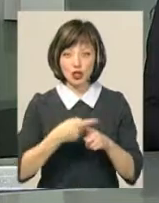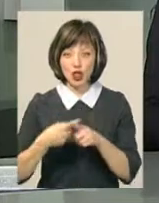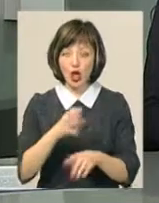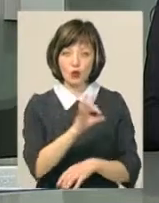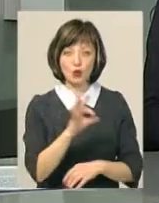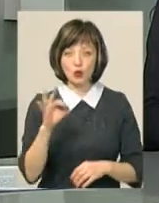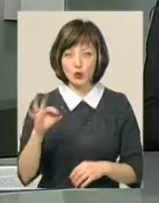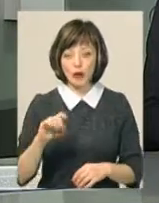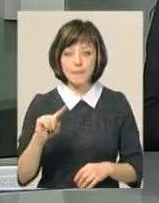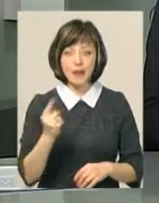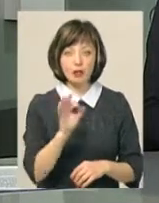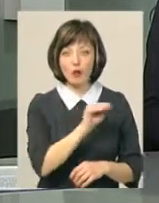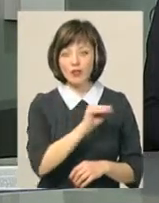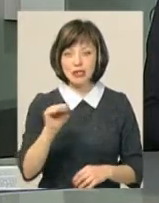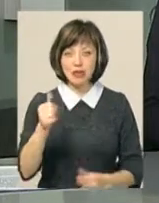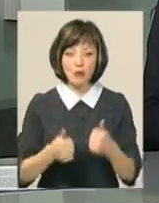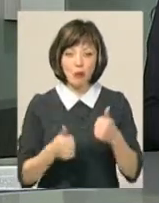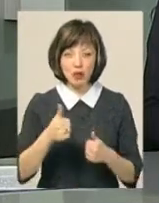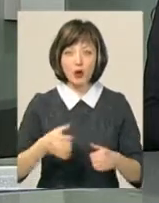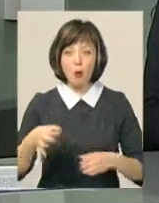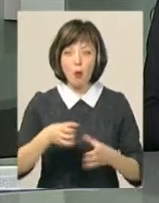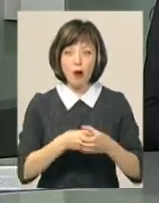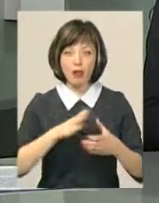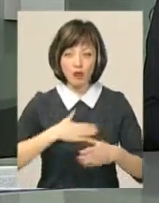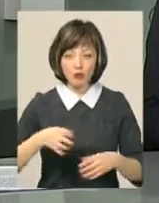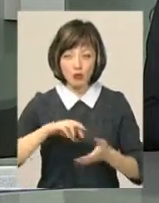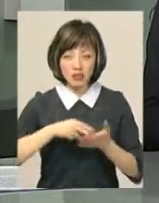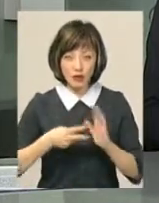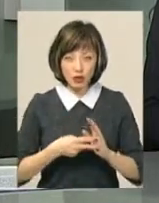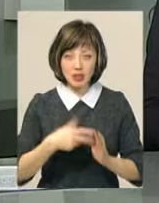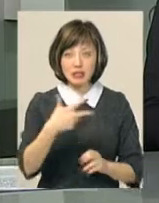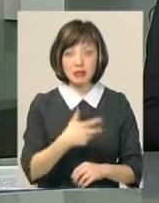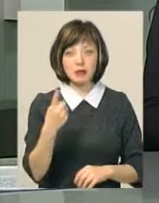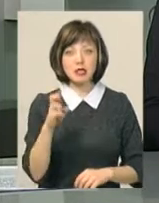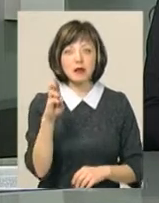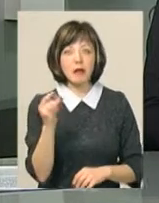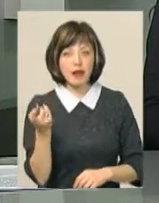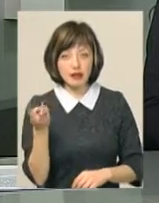0-0. Нагадаємо, перший офіційний матч для команд нашої області запланований